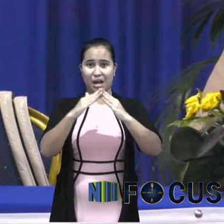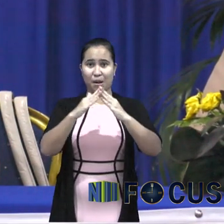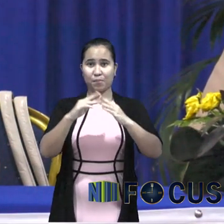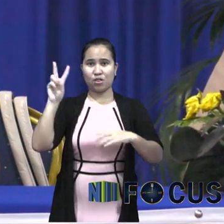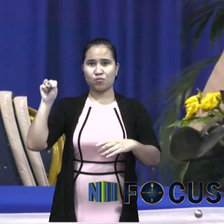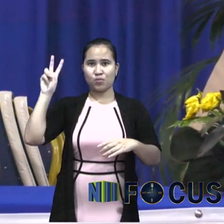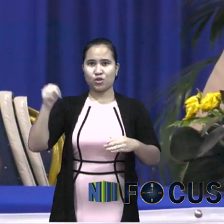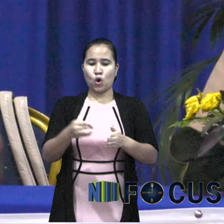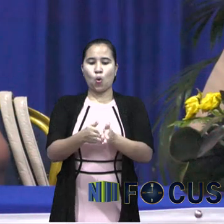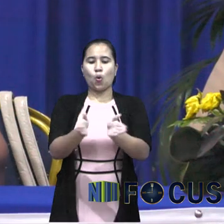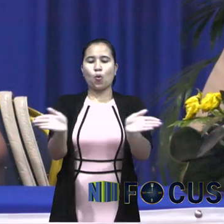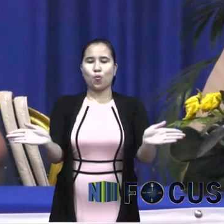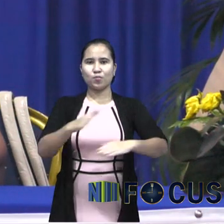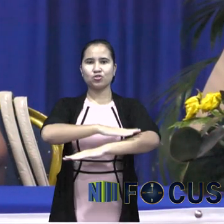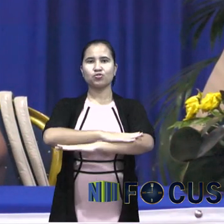weer opengaan.